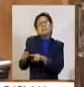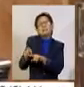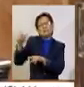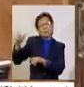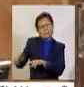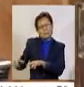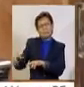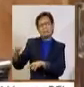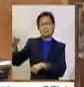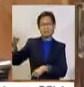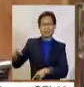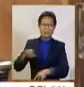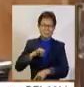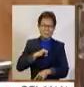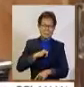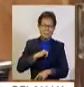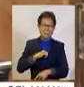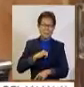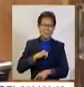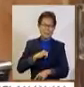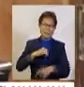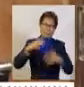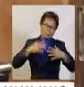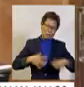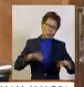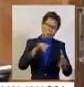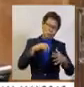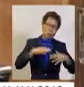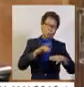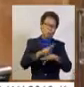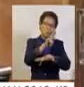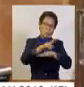Alhamdulillah, apa yang saya hajatkan, saya nak pakai baju tu dapat.